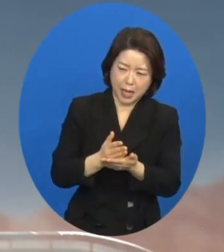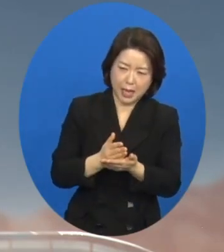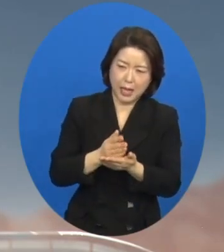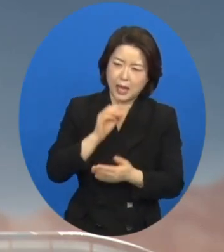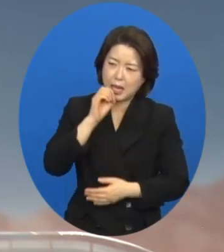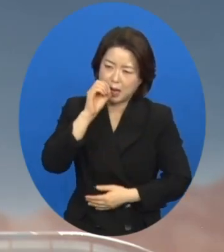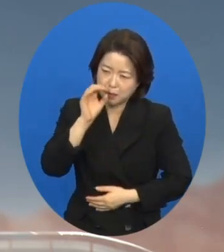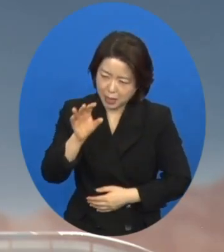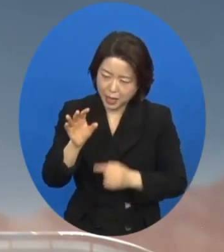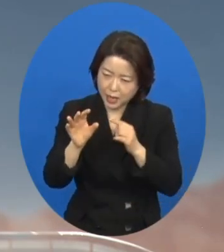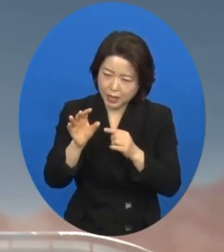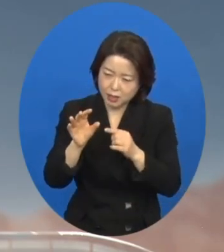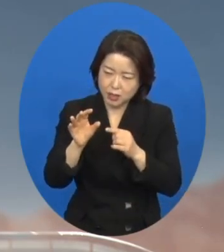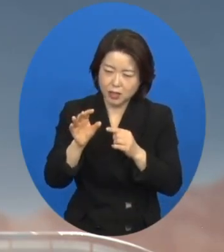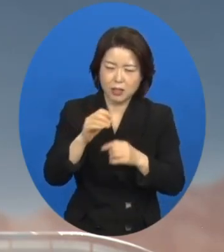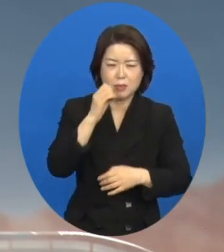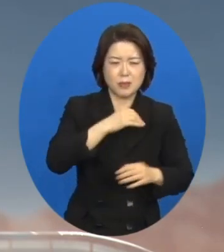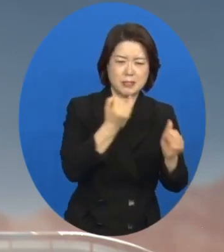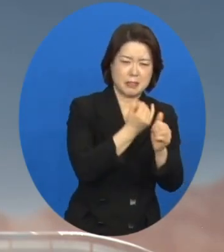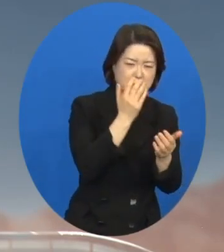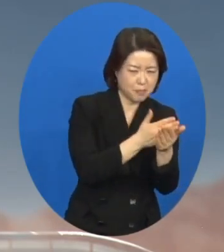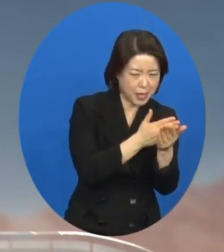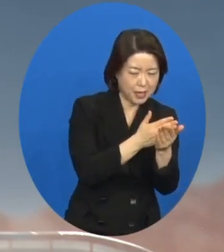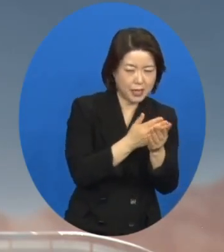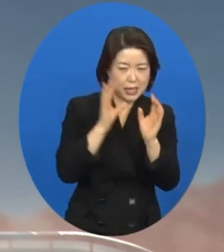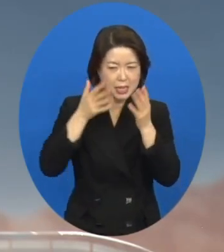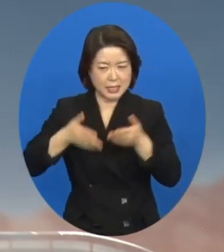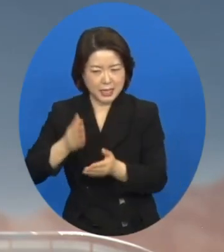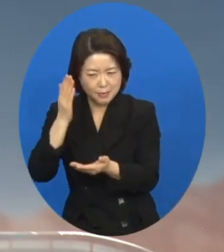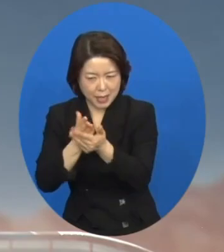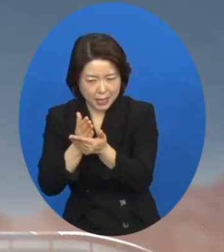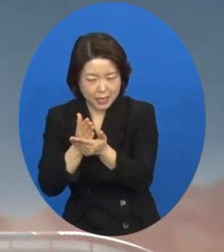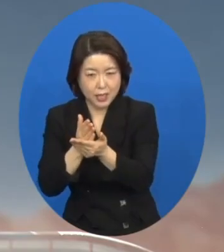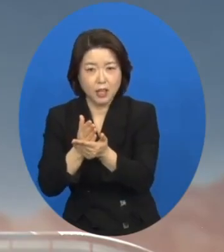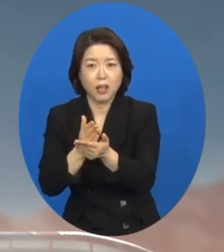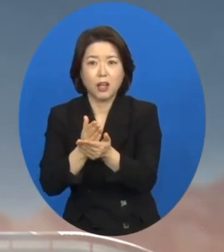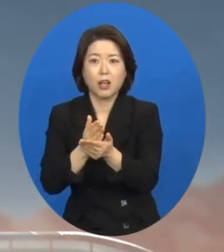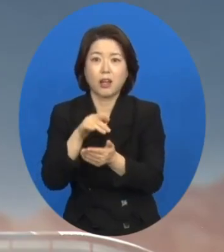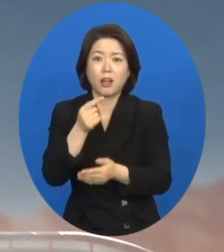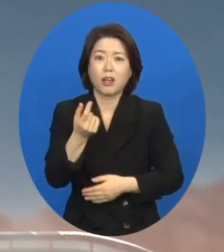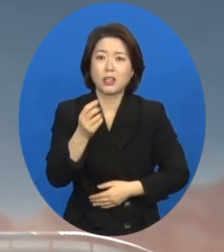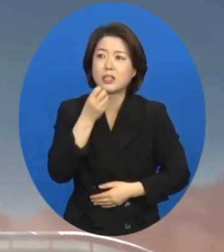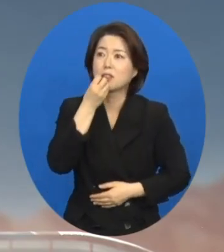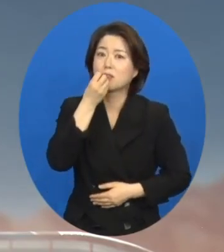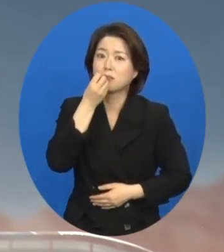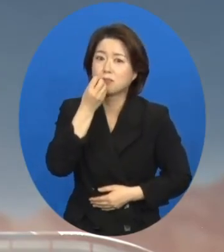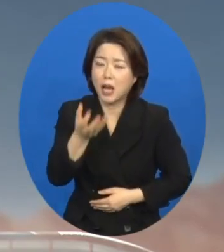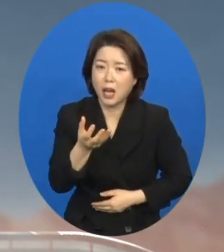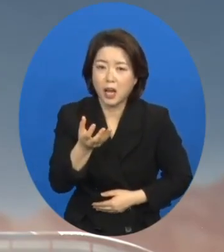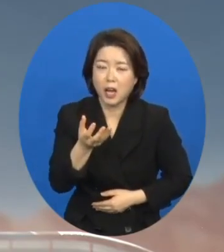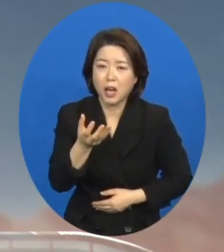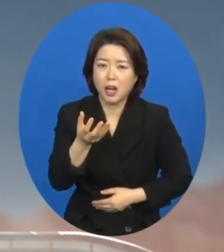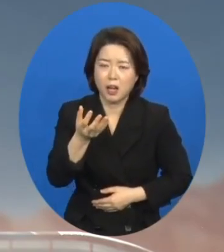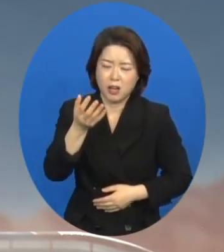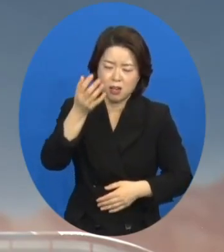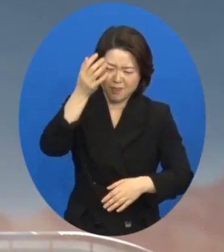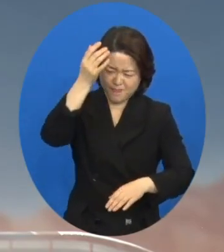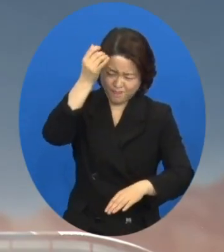차라리 결혼하지 말 걸. 차라리 애를 낳지 말 걸. 이렇게까지 바닥을 칠 때가